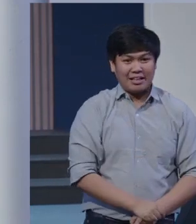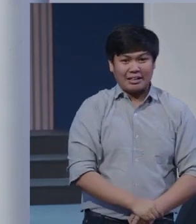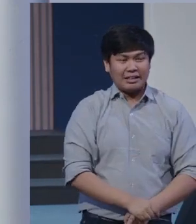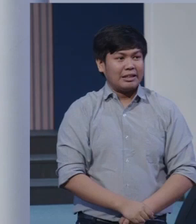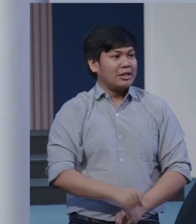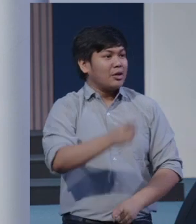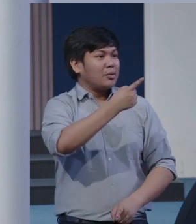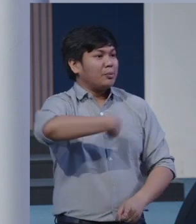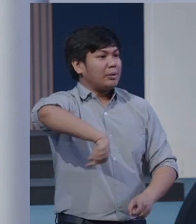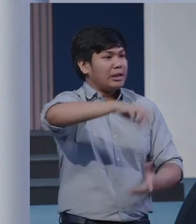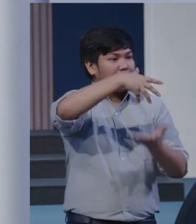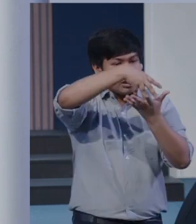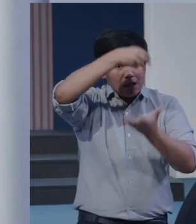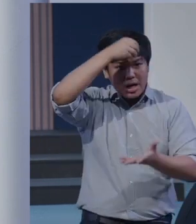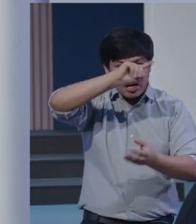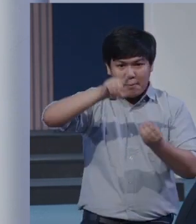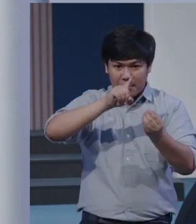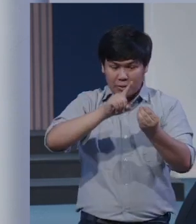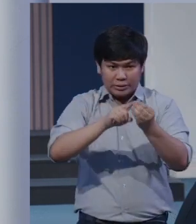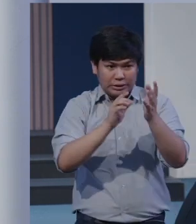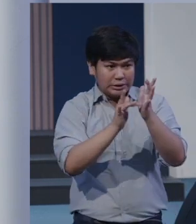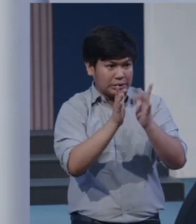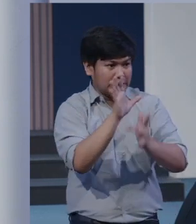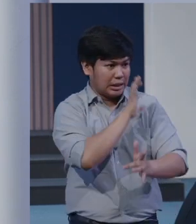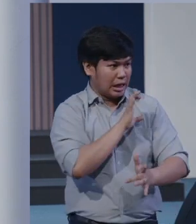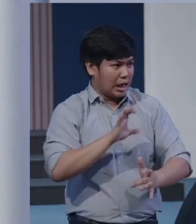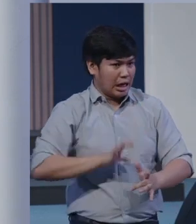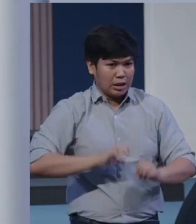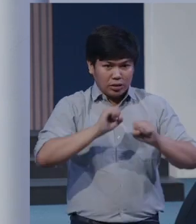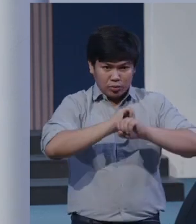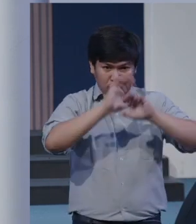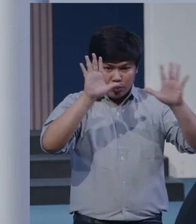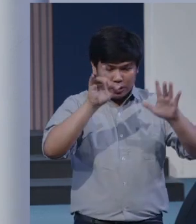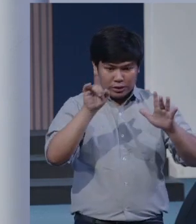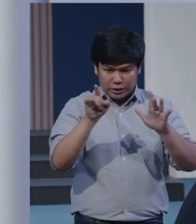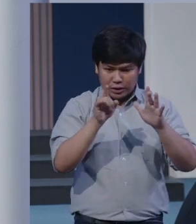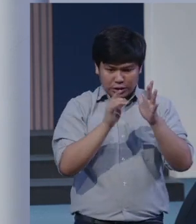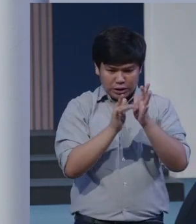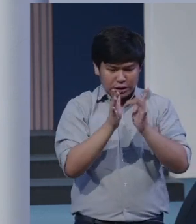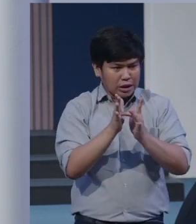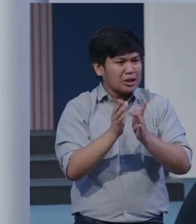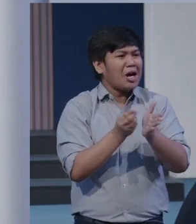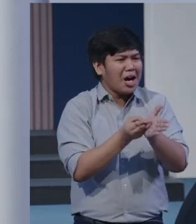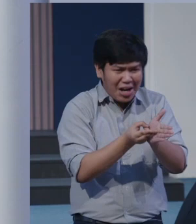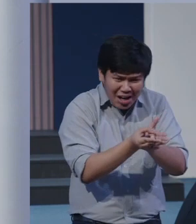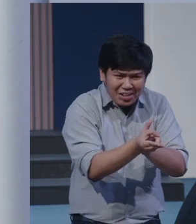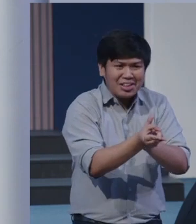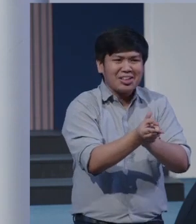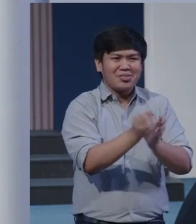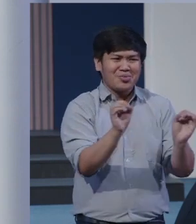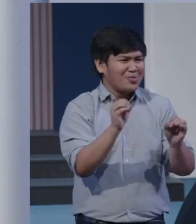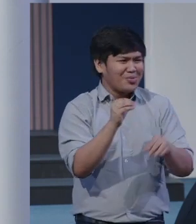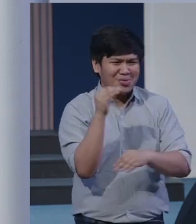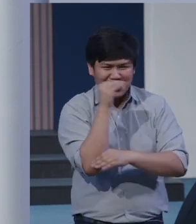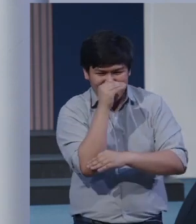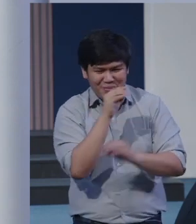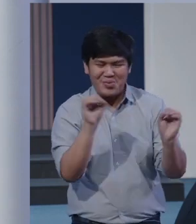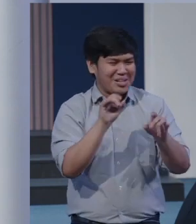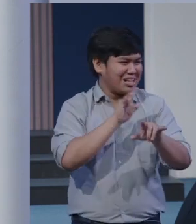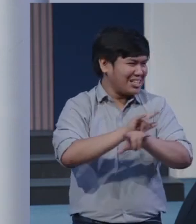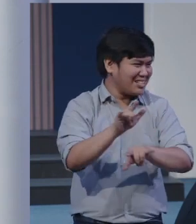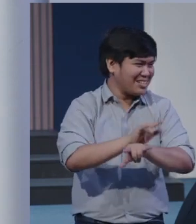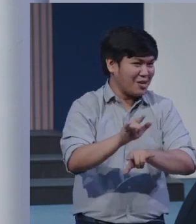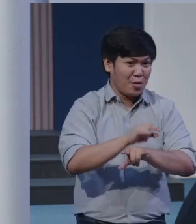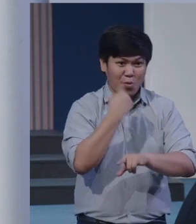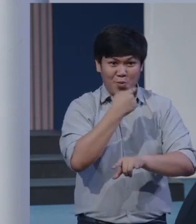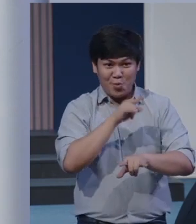you learn Christ sabi niya pagkatapos pinasa na rin natin na dapat nating iwaksi